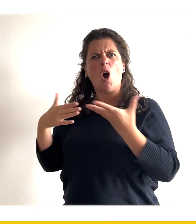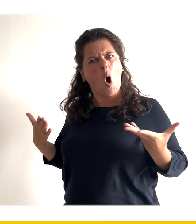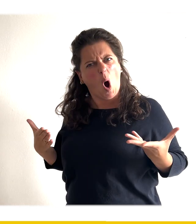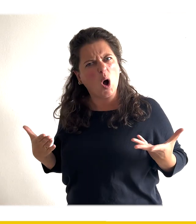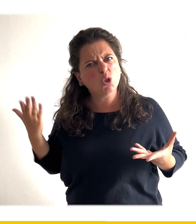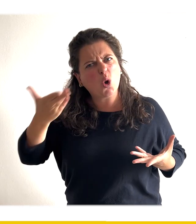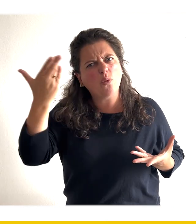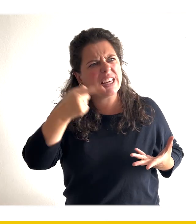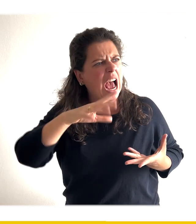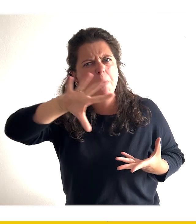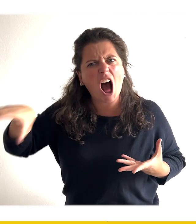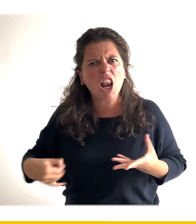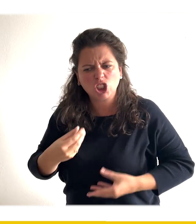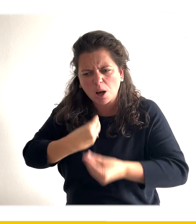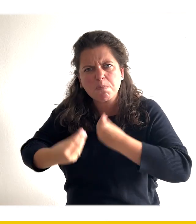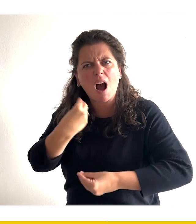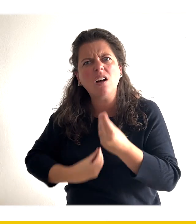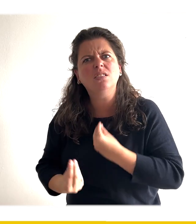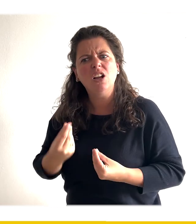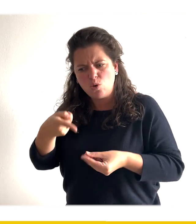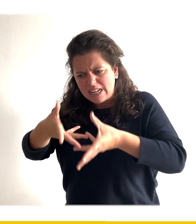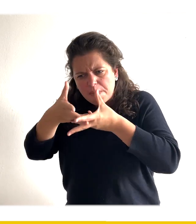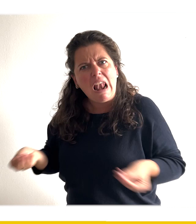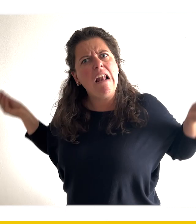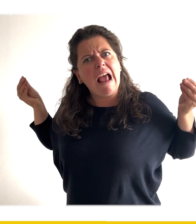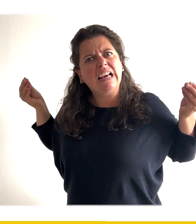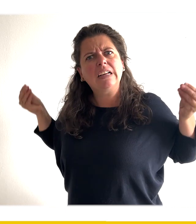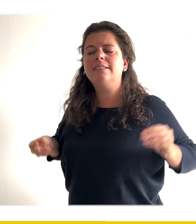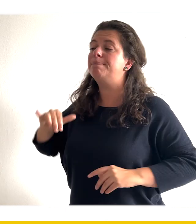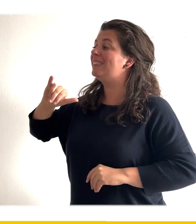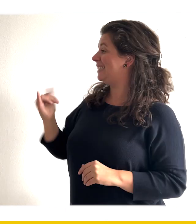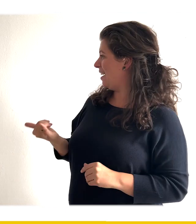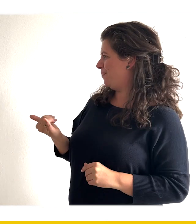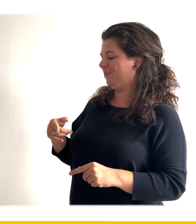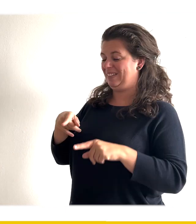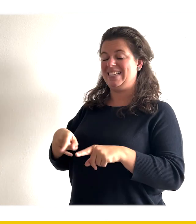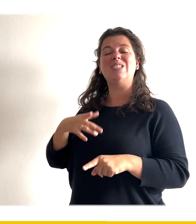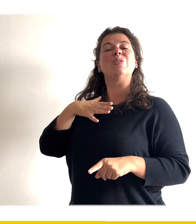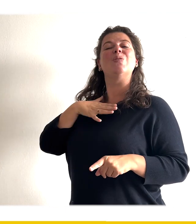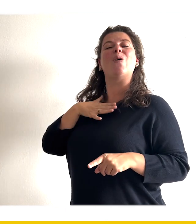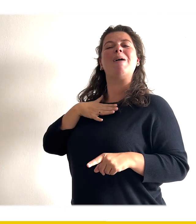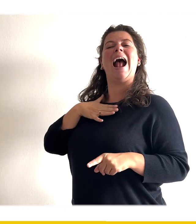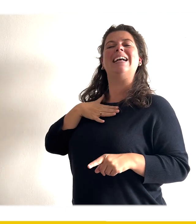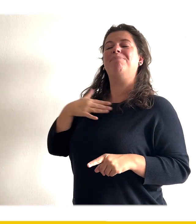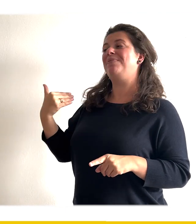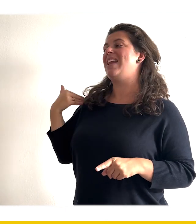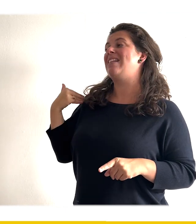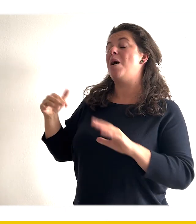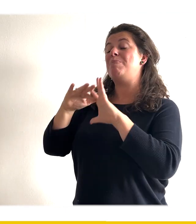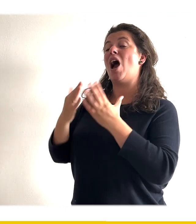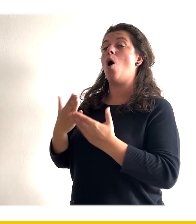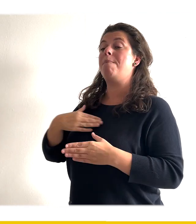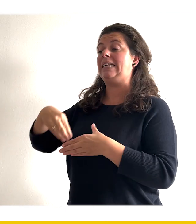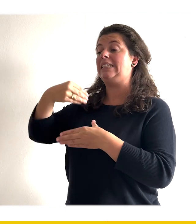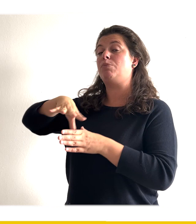jij hebt alles gepakt. De chipsak is nou helemaal leeg. Ja, dit is nou eenmaal allemaal voor mij, Olly. Jij hebt net al mijn chips afgepakt. Nu is dit